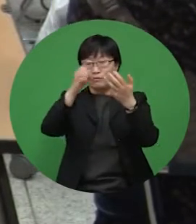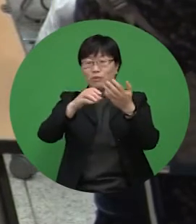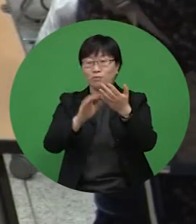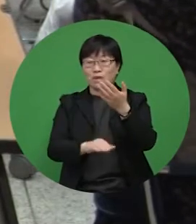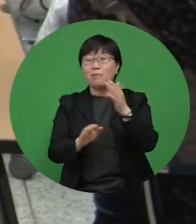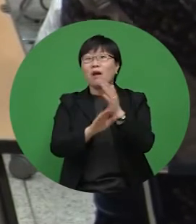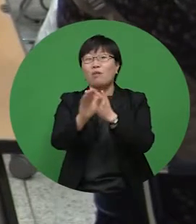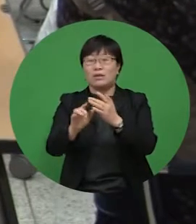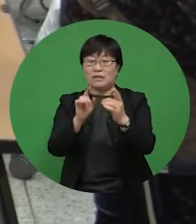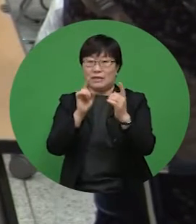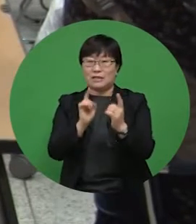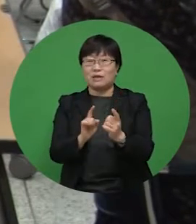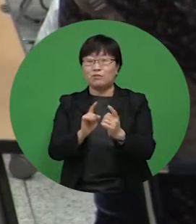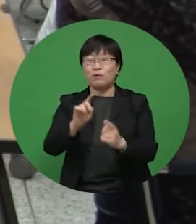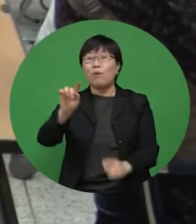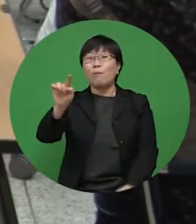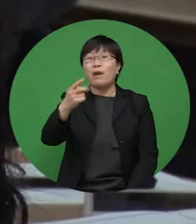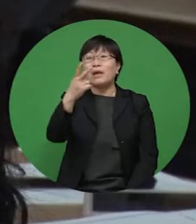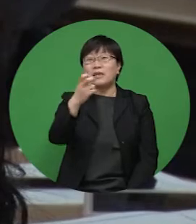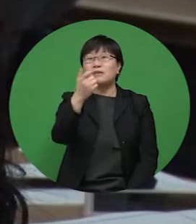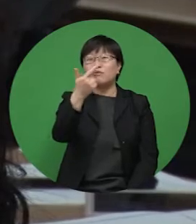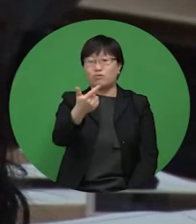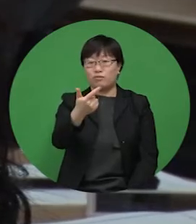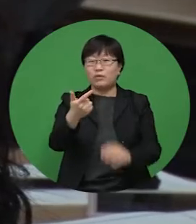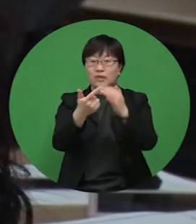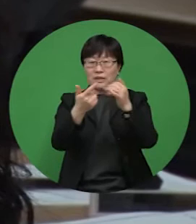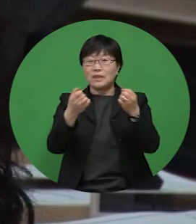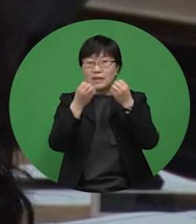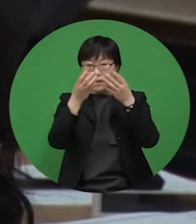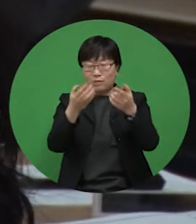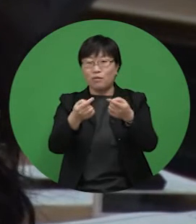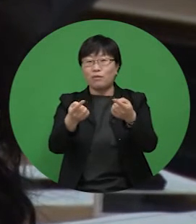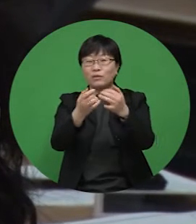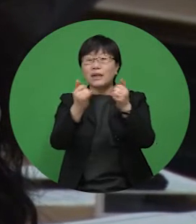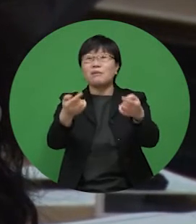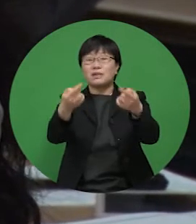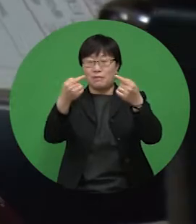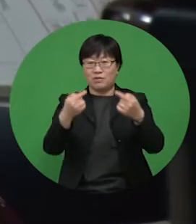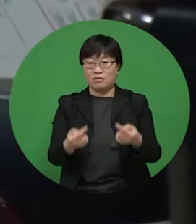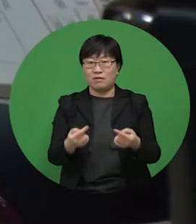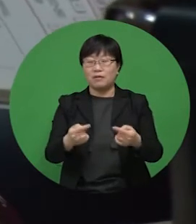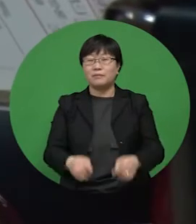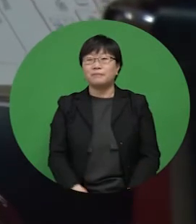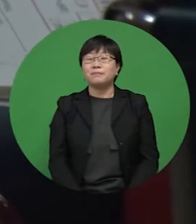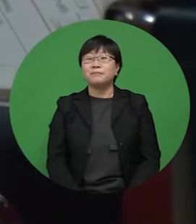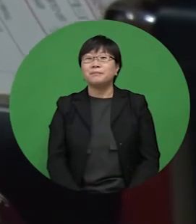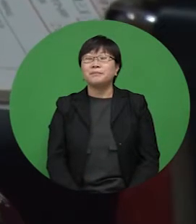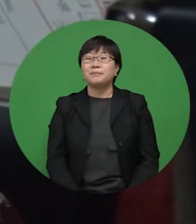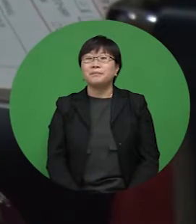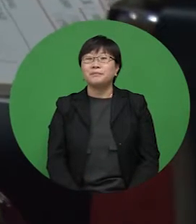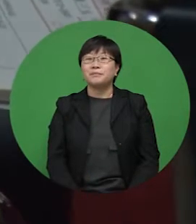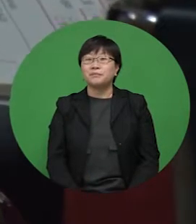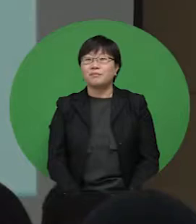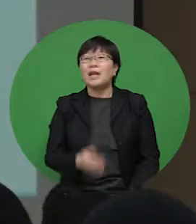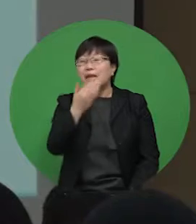중위소득 80% 미만 가구를 대상으로 126명의 신규 참여자들이 이날 강당을